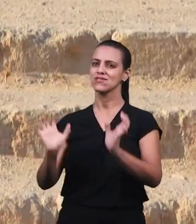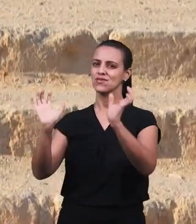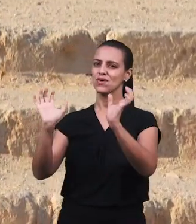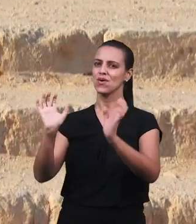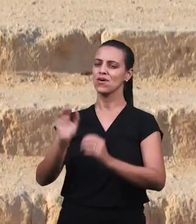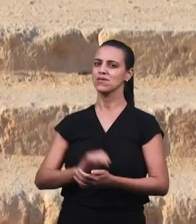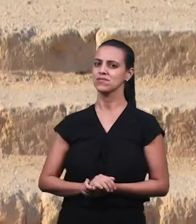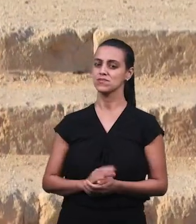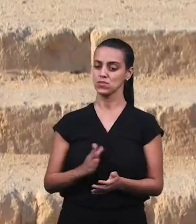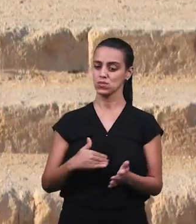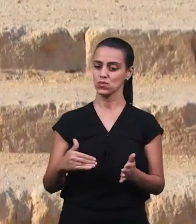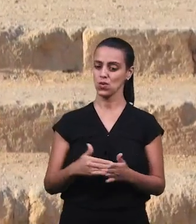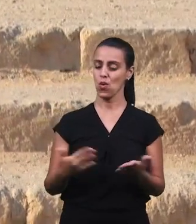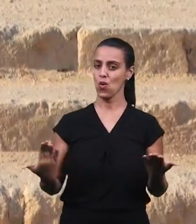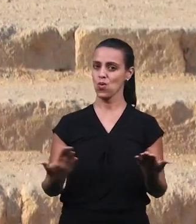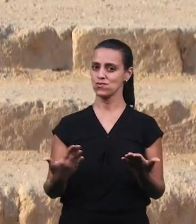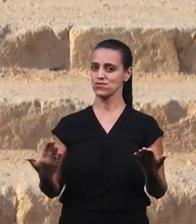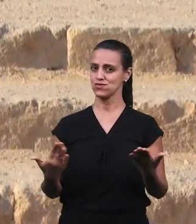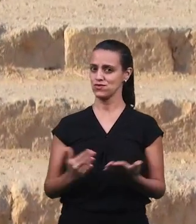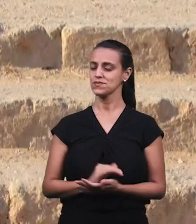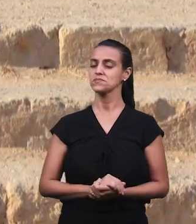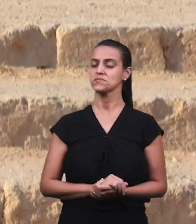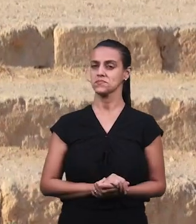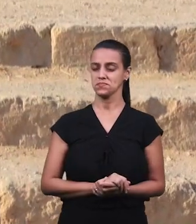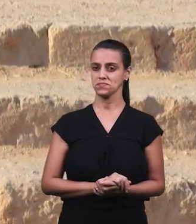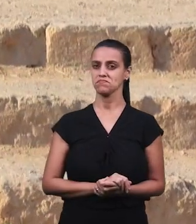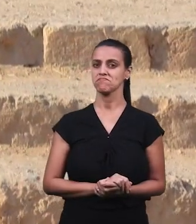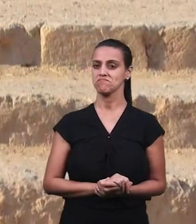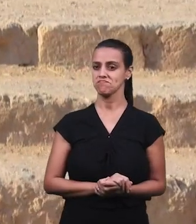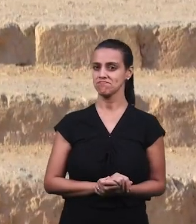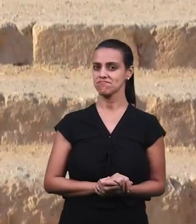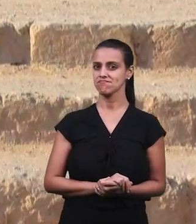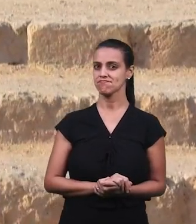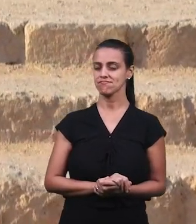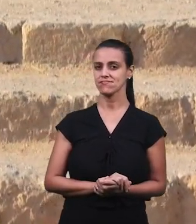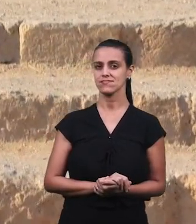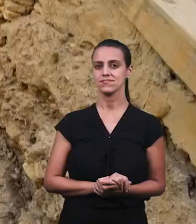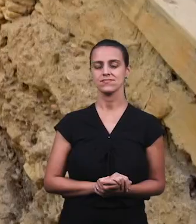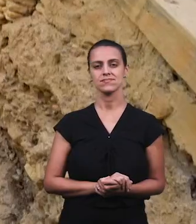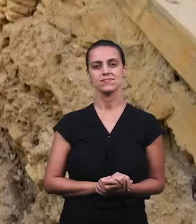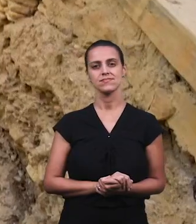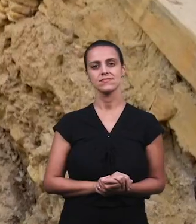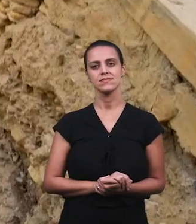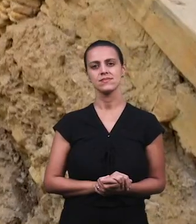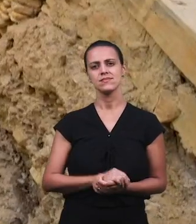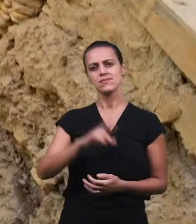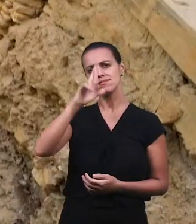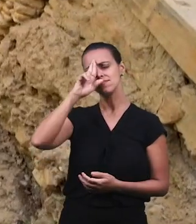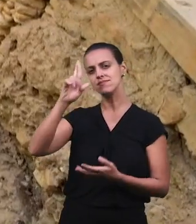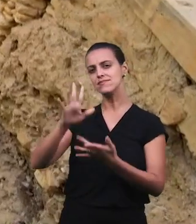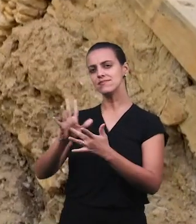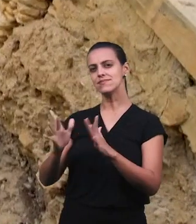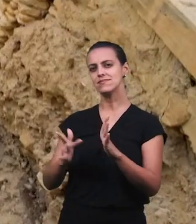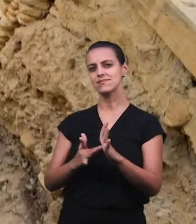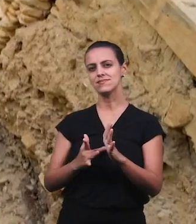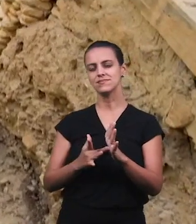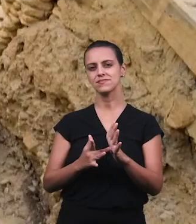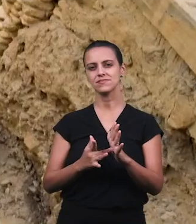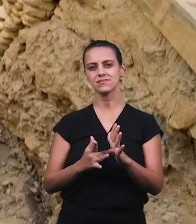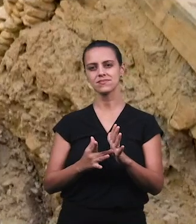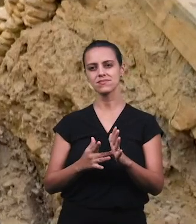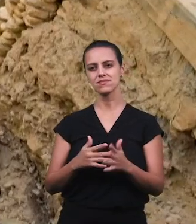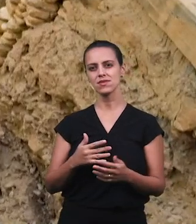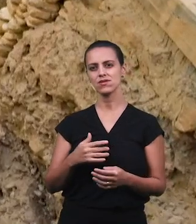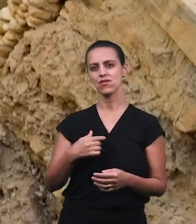le temple, le temps de Jésus, ces ruines. Le Seigneur Jésus, il est allé à